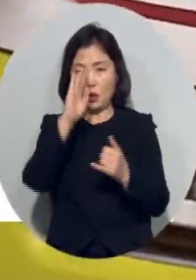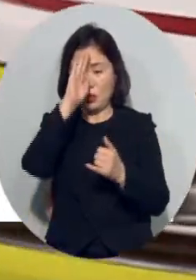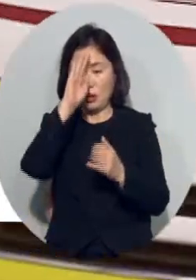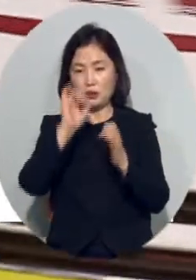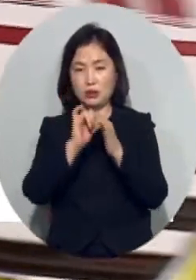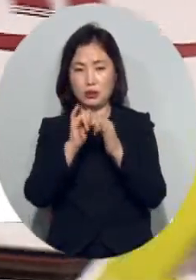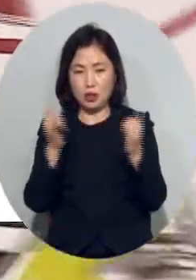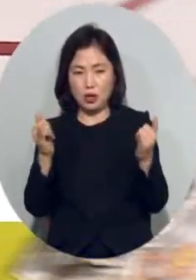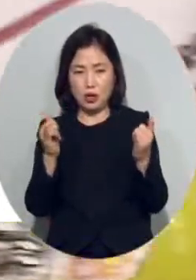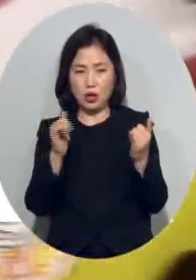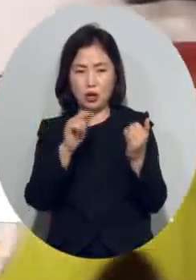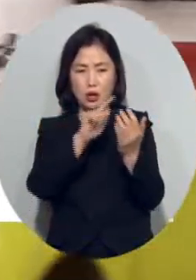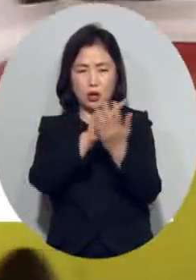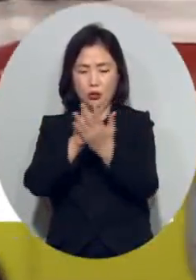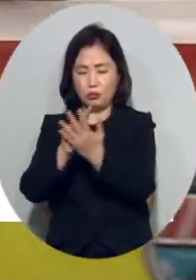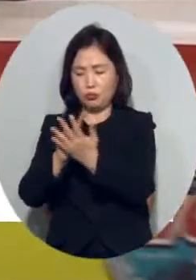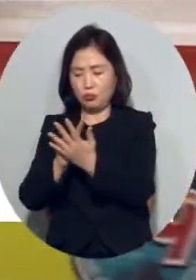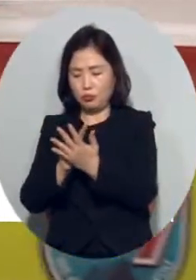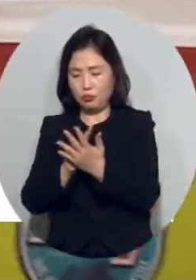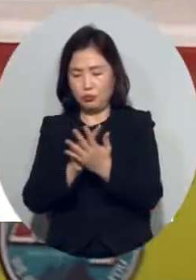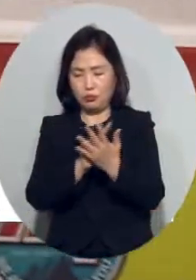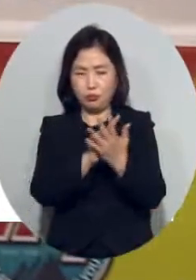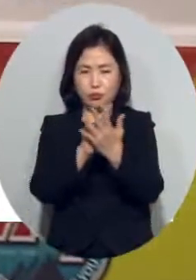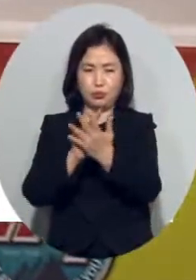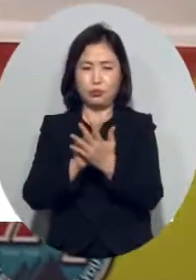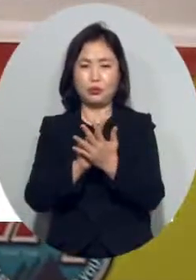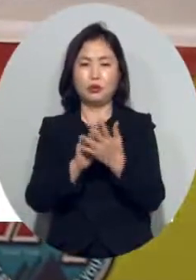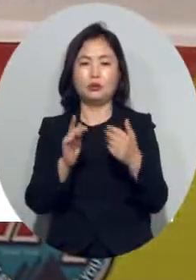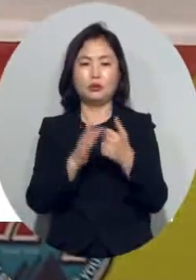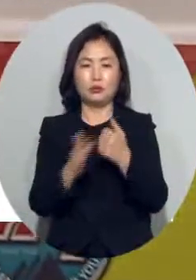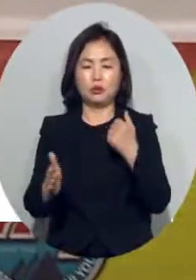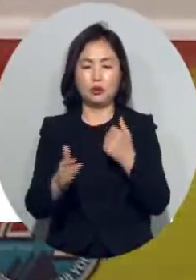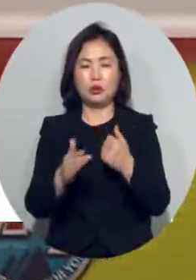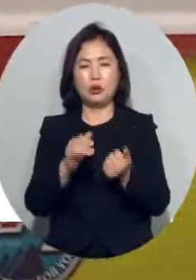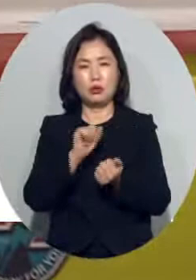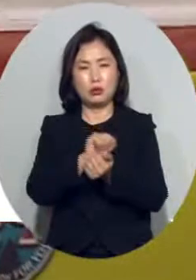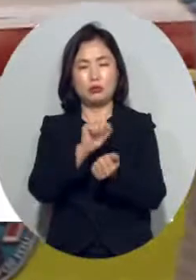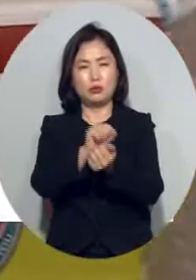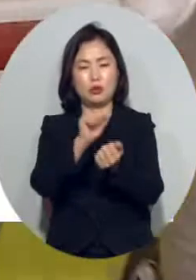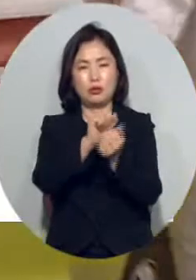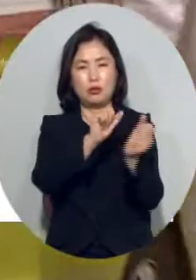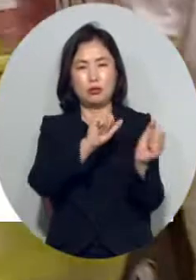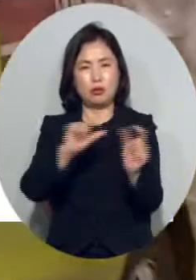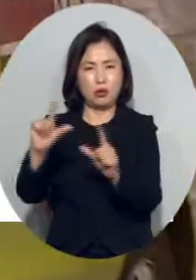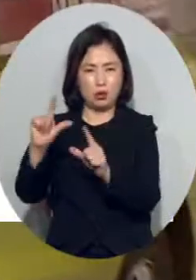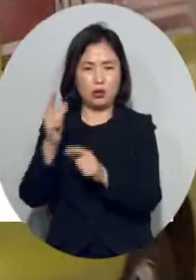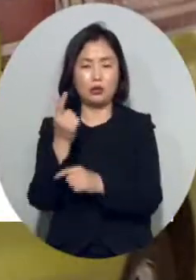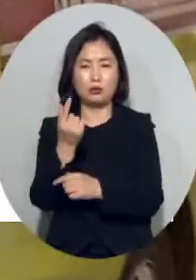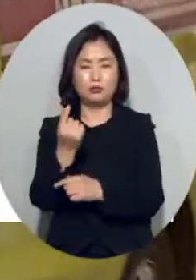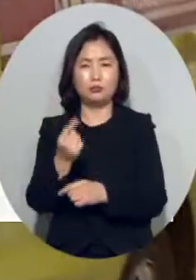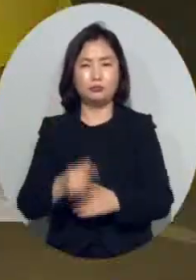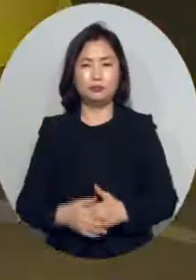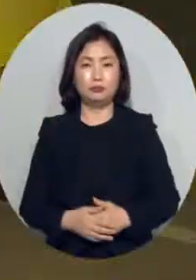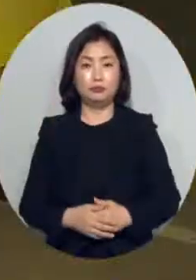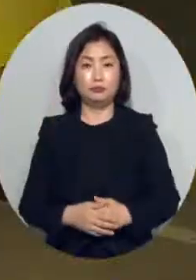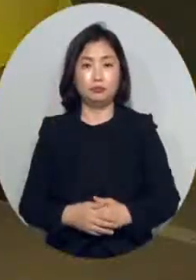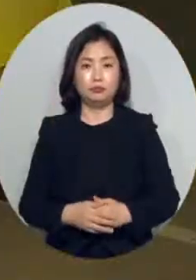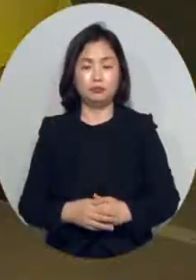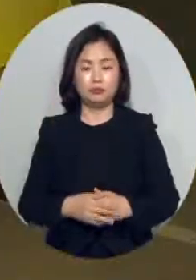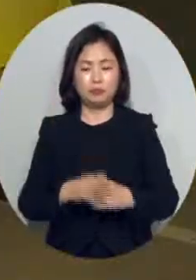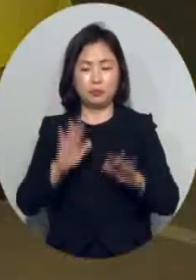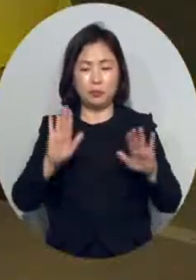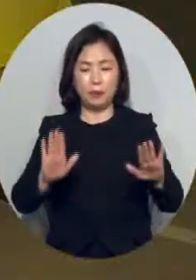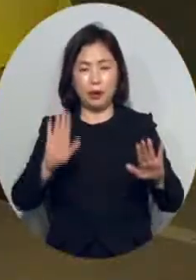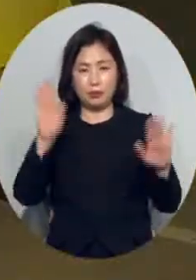종사자들과 환자의 반복적 밀접 접촉으로 인해서 감염 확산을 초래한 것으로 판단됩니다. 0시